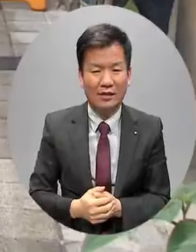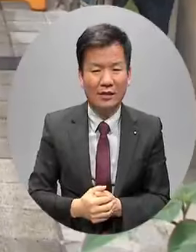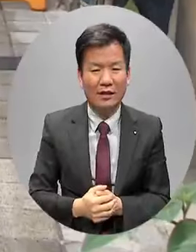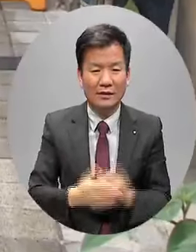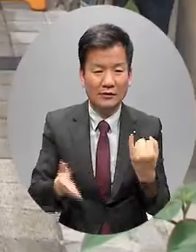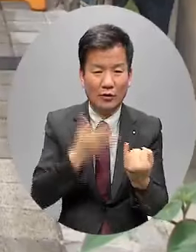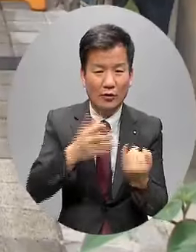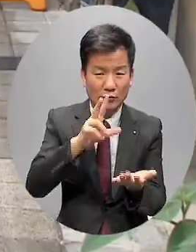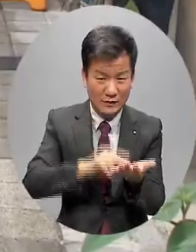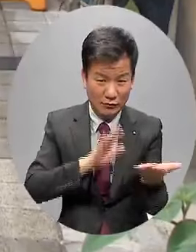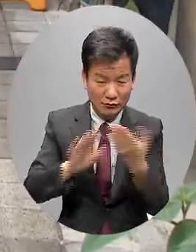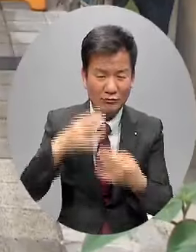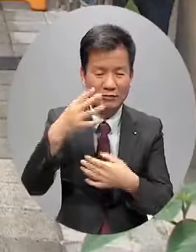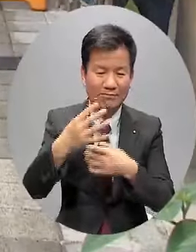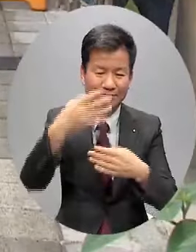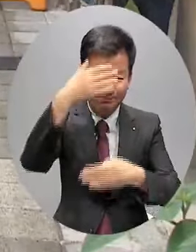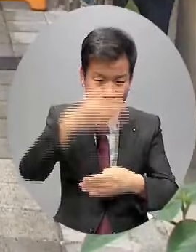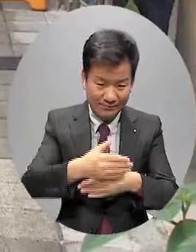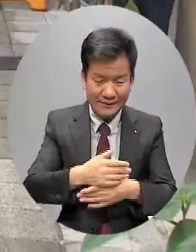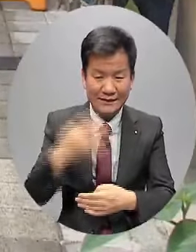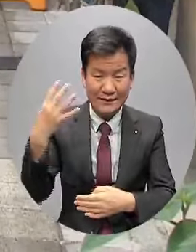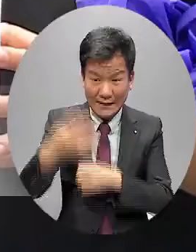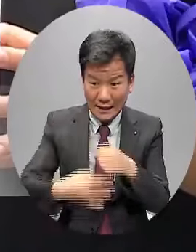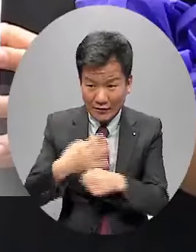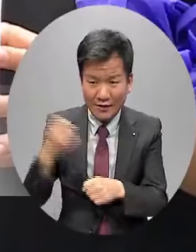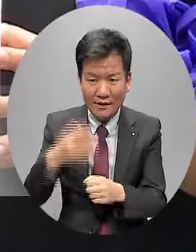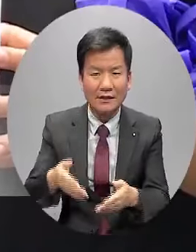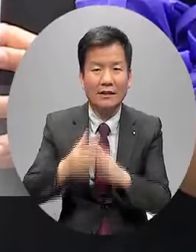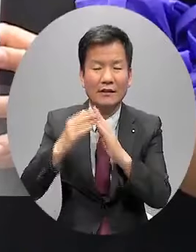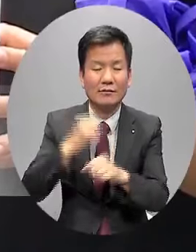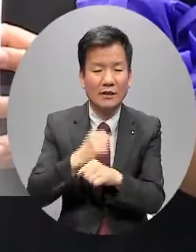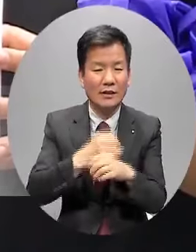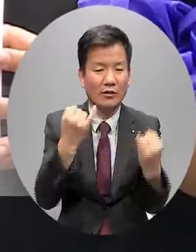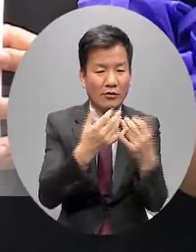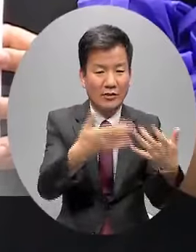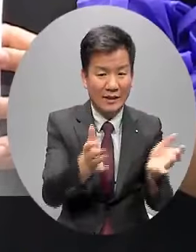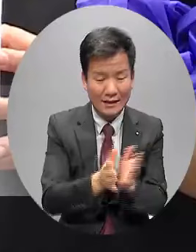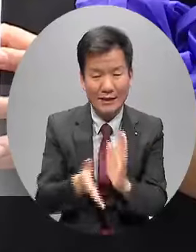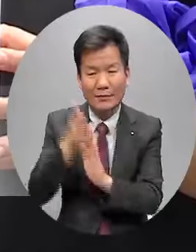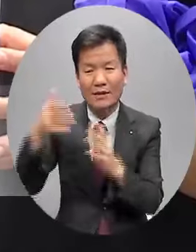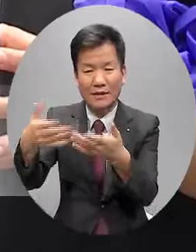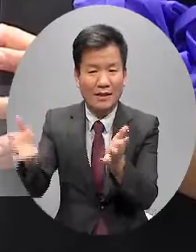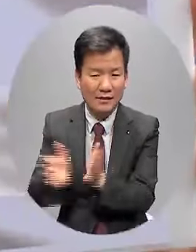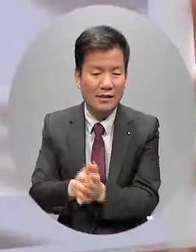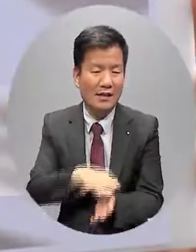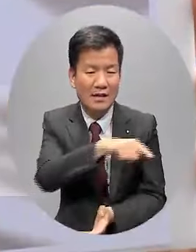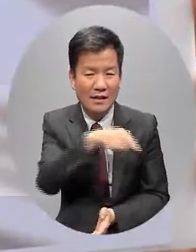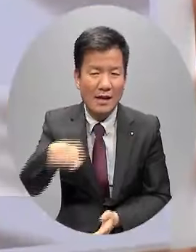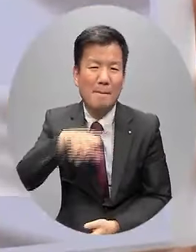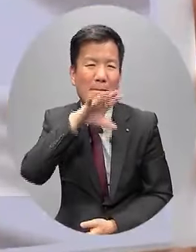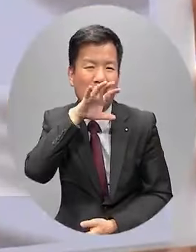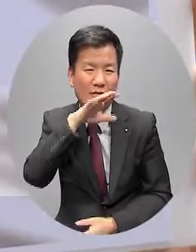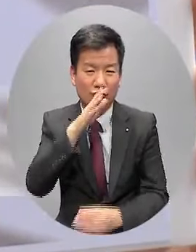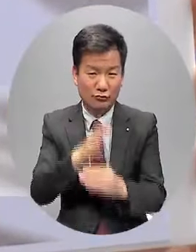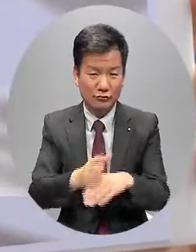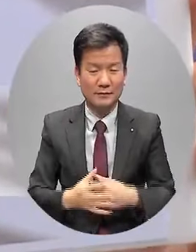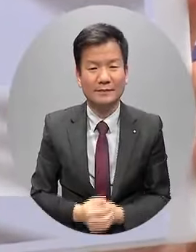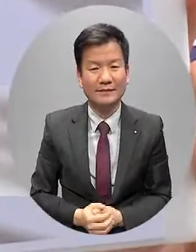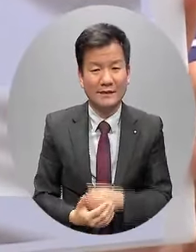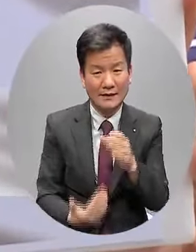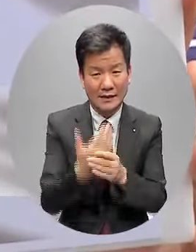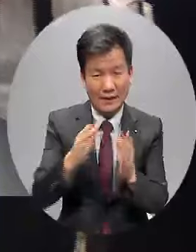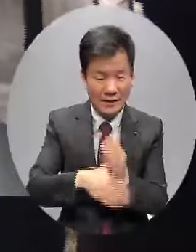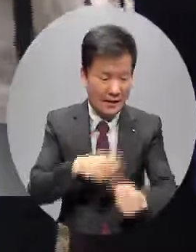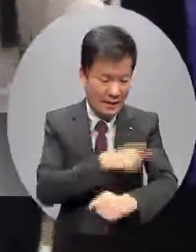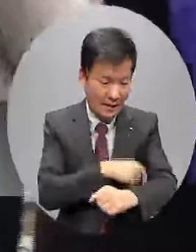사건으로 문을 은지 4년 만에 창립을 준비하자 여성 단체와 다른 시민 단체가 반대했습니다 사건 당시